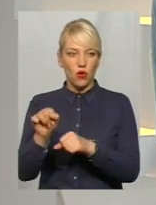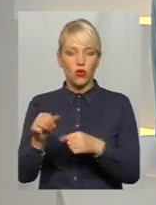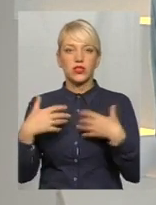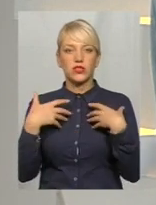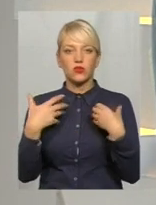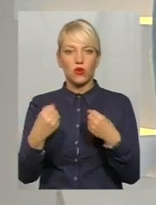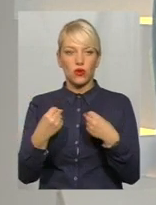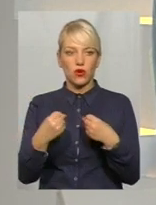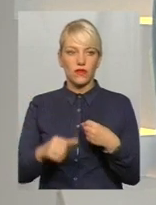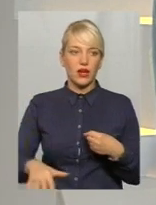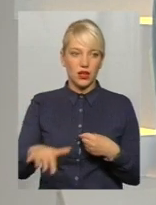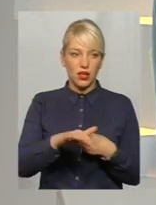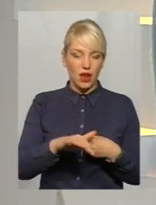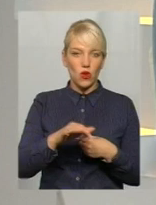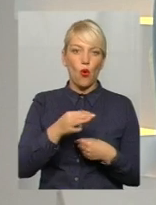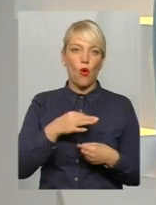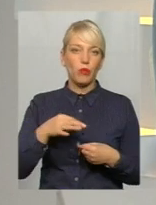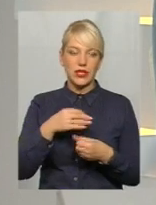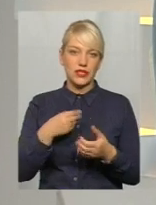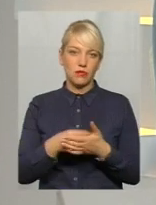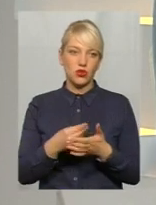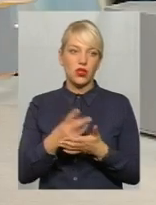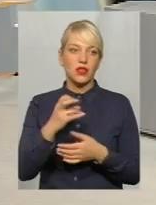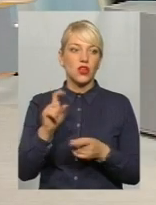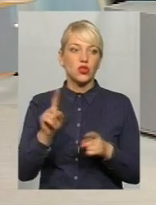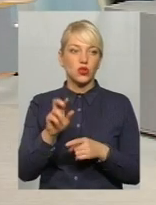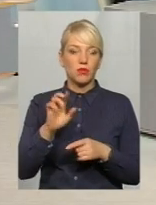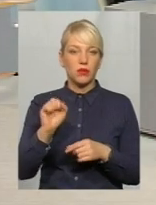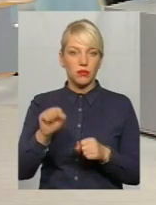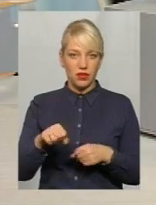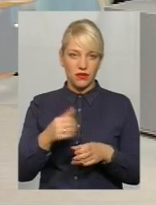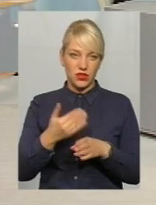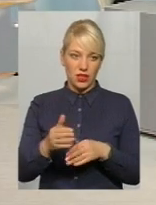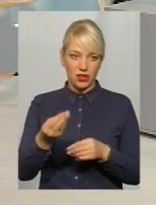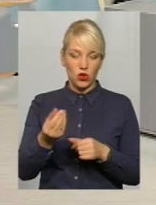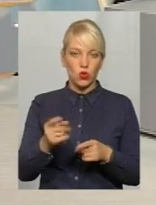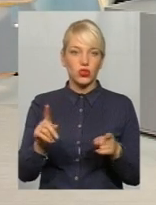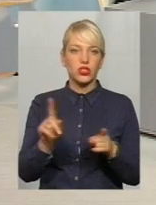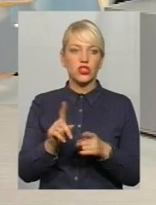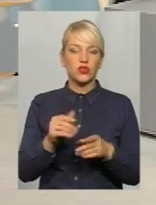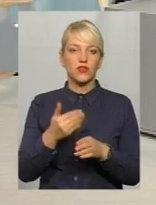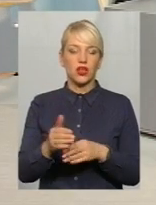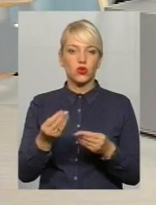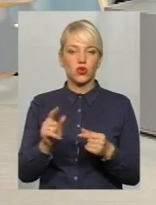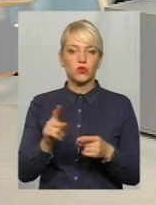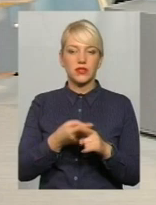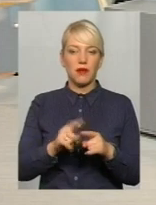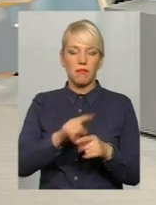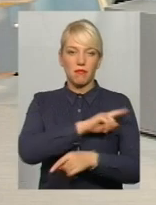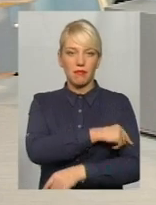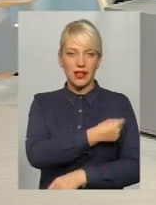краю обласний бюджет? На що міг би виділяти кошти, або ж на що виділяється для того, щоб ця медреформа